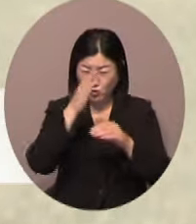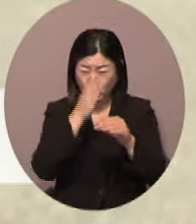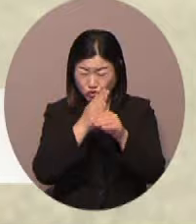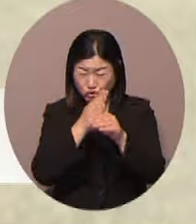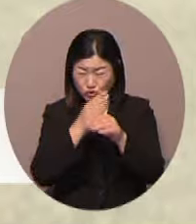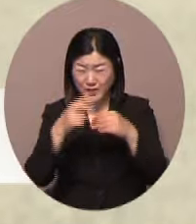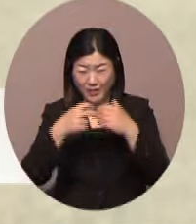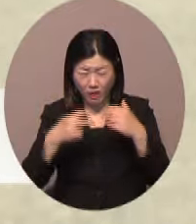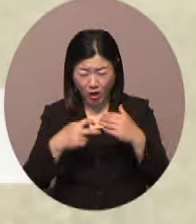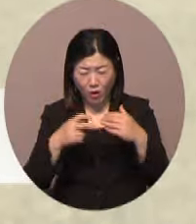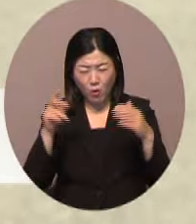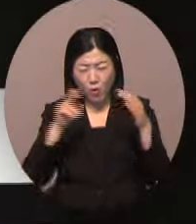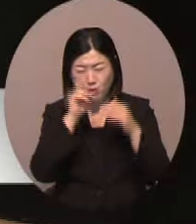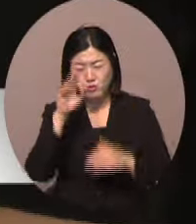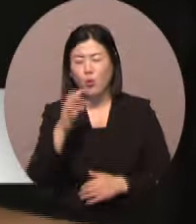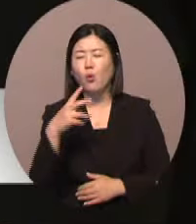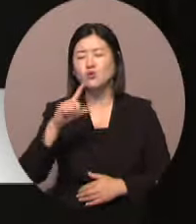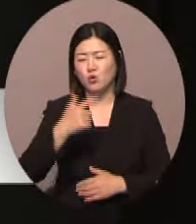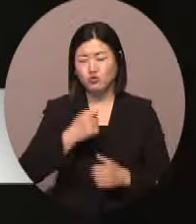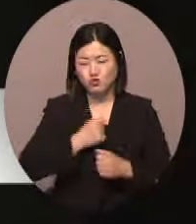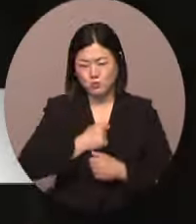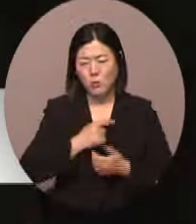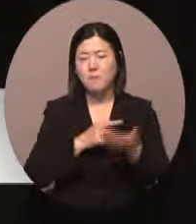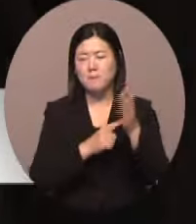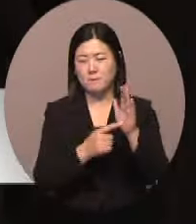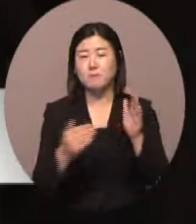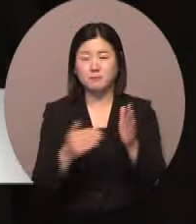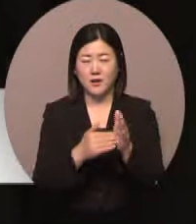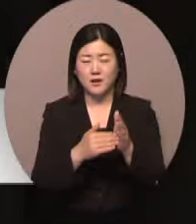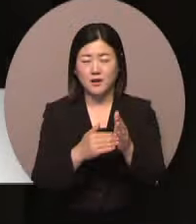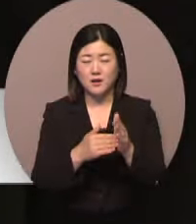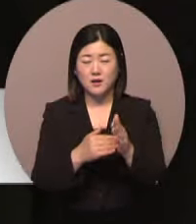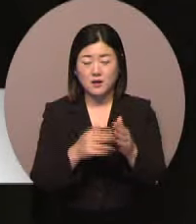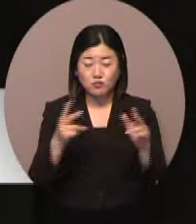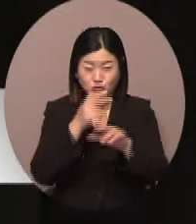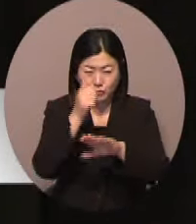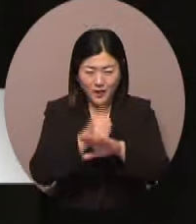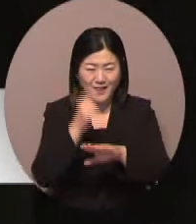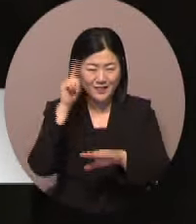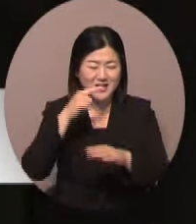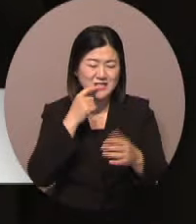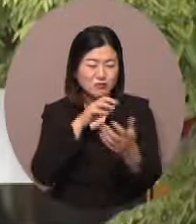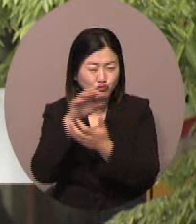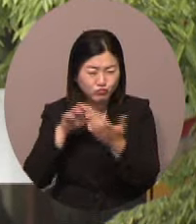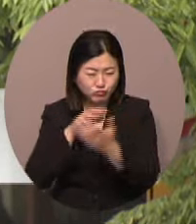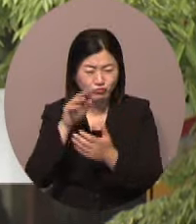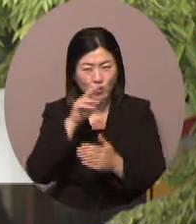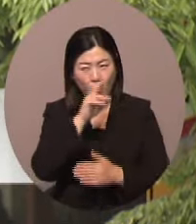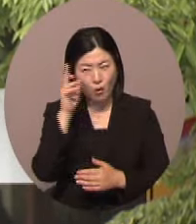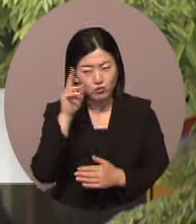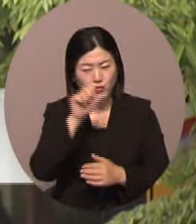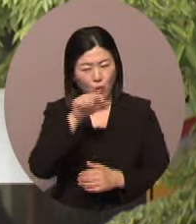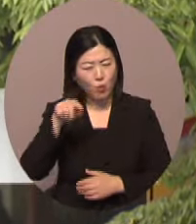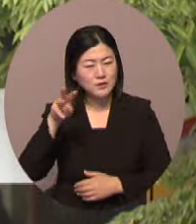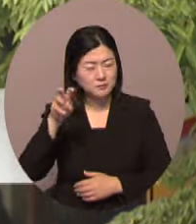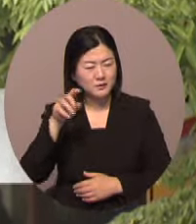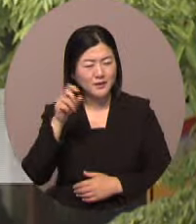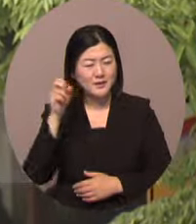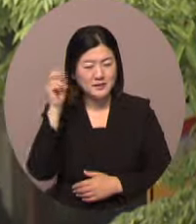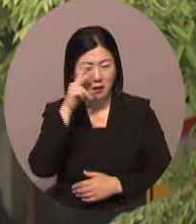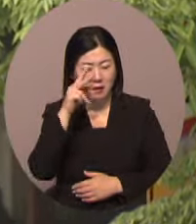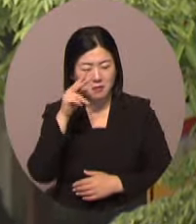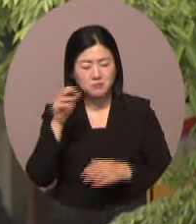구에는 오후 한때 오존 주의보가 발령됐습니다 주말인 내일은 흐린 가운데 오후들어 5에서 10mm